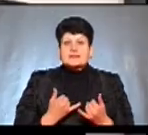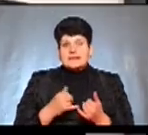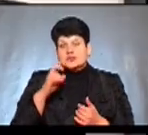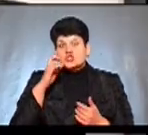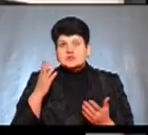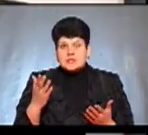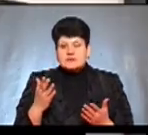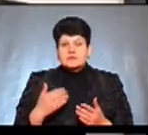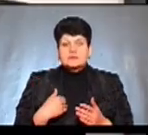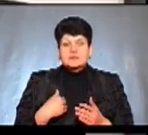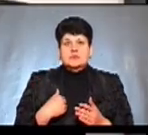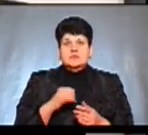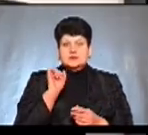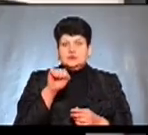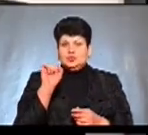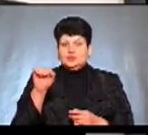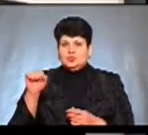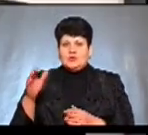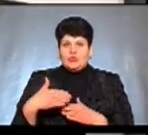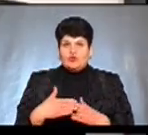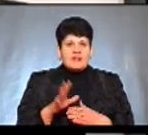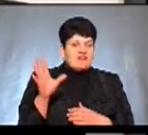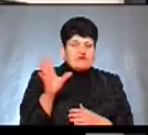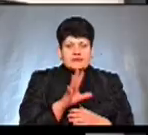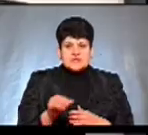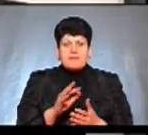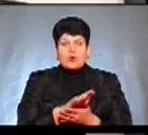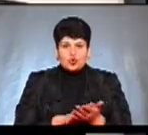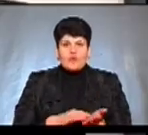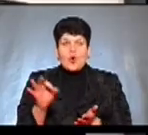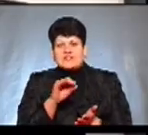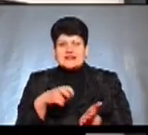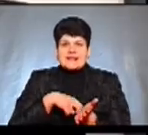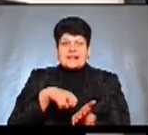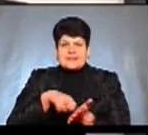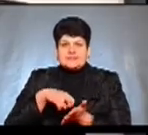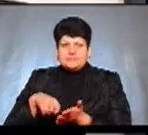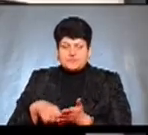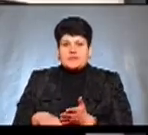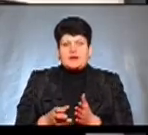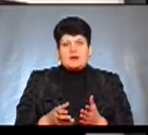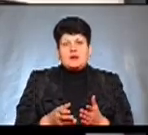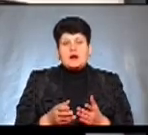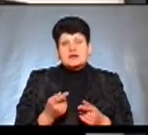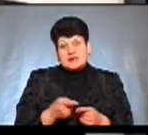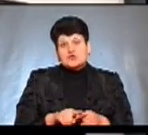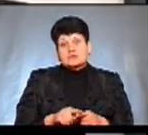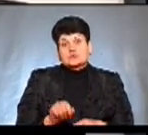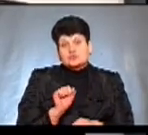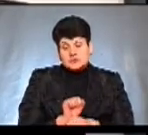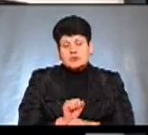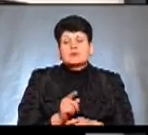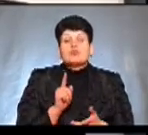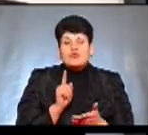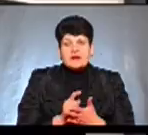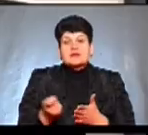Ми стучалися всі двері, продовжуємо, направляємо офіційні листи, попередньо. А те, що буде перекриття, ми повинні уникнути біди.